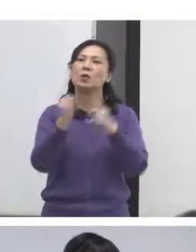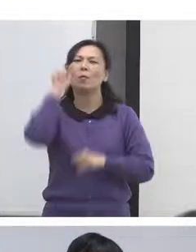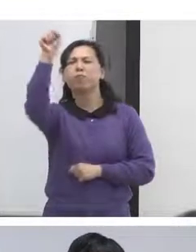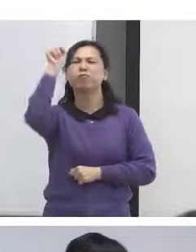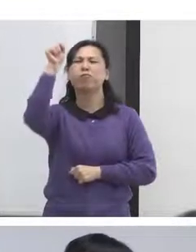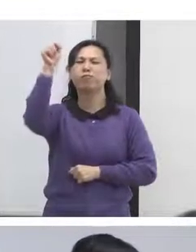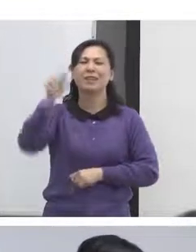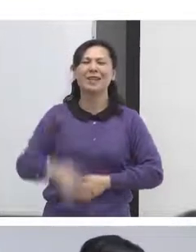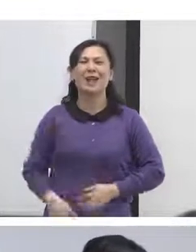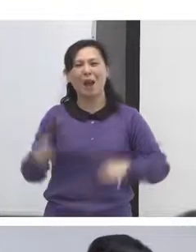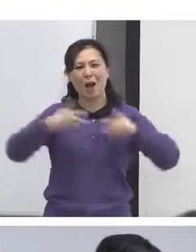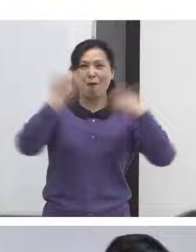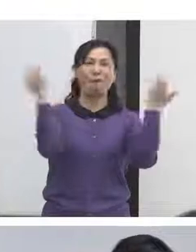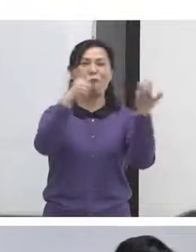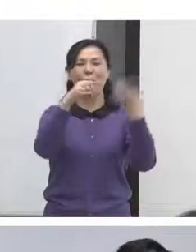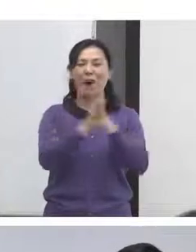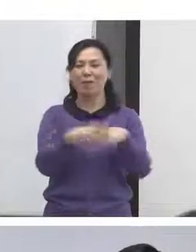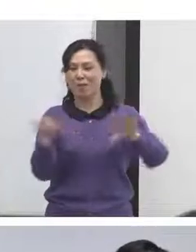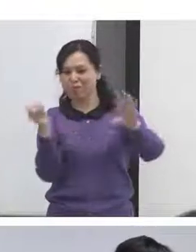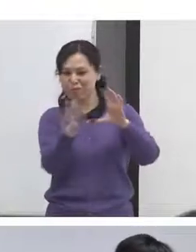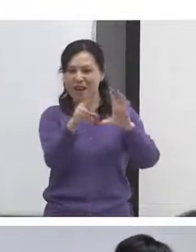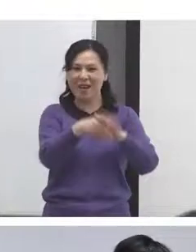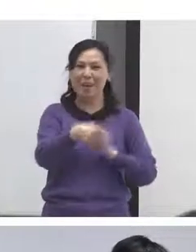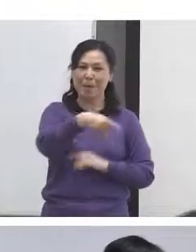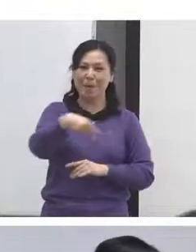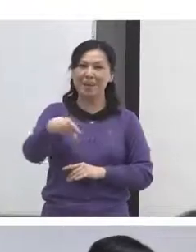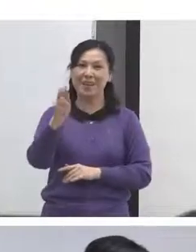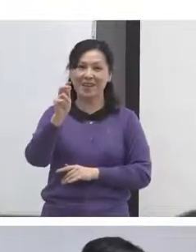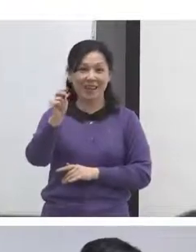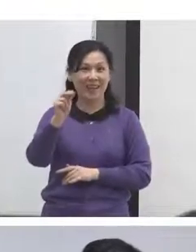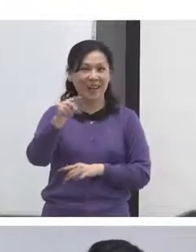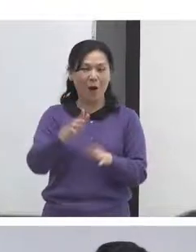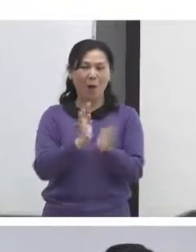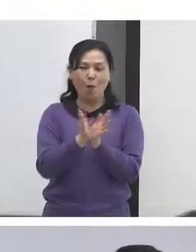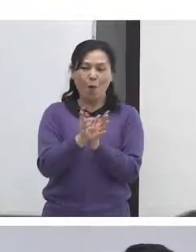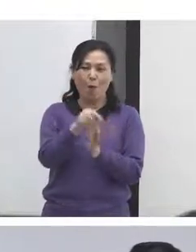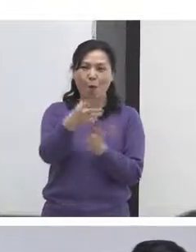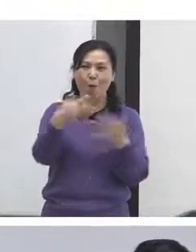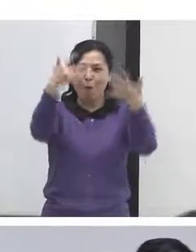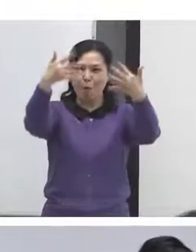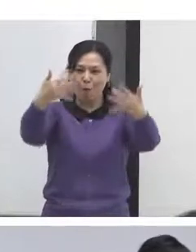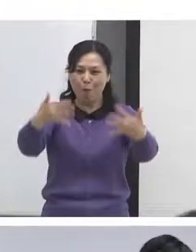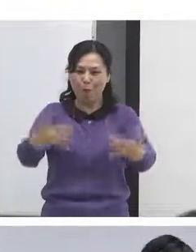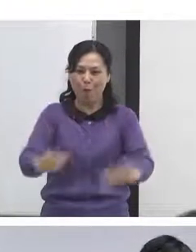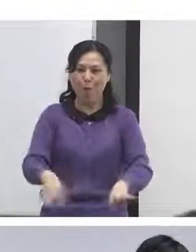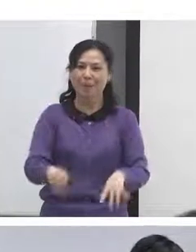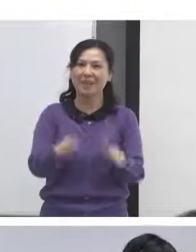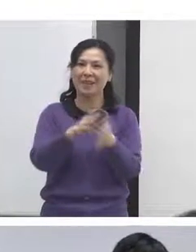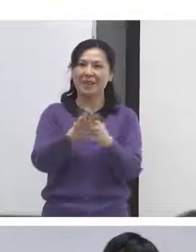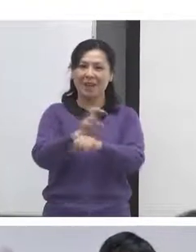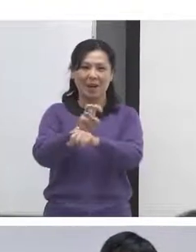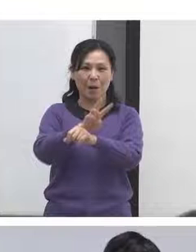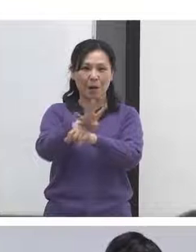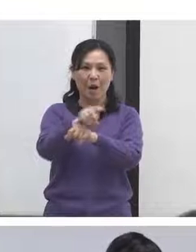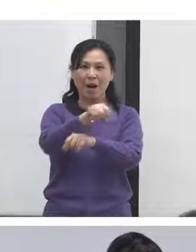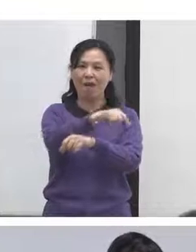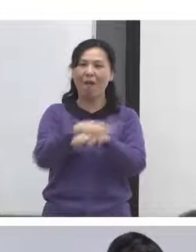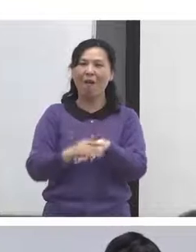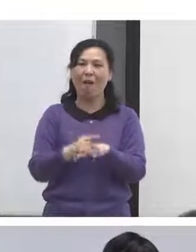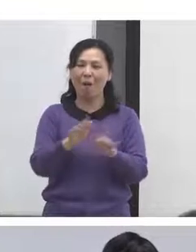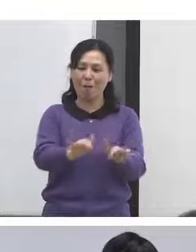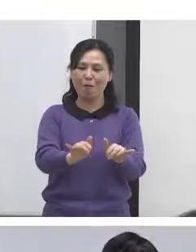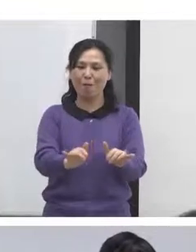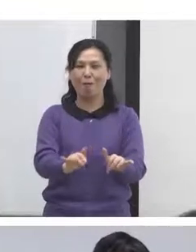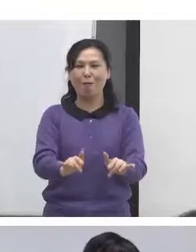的乡民。那我们把这个网站丢到 PTT 八卦版上去之后，那个时候总共有30几万格，24小时内乡民们就全部打